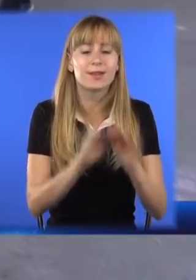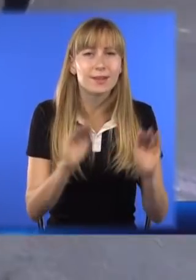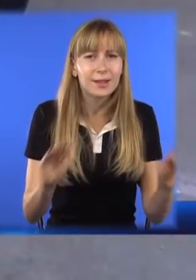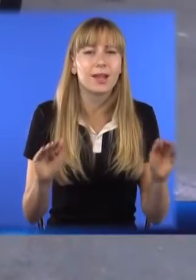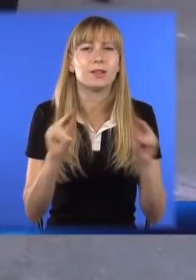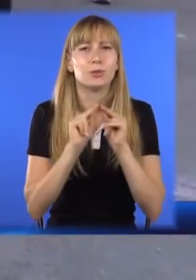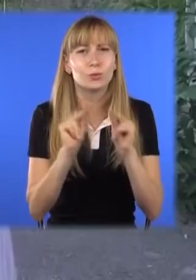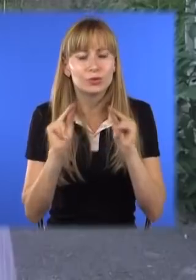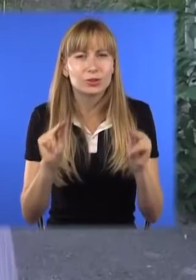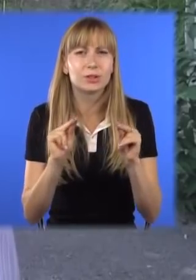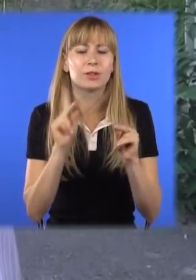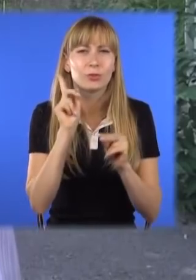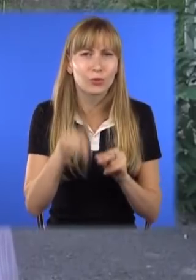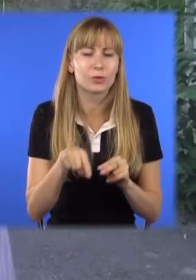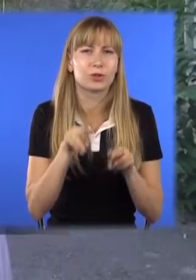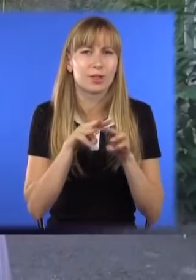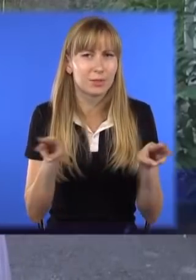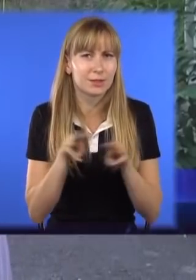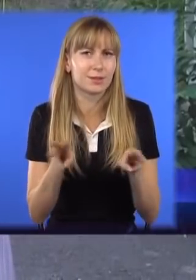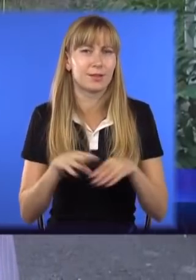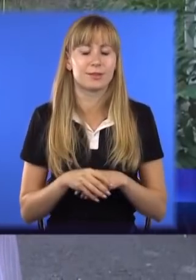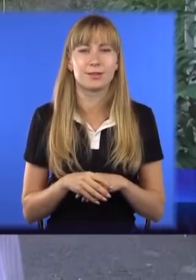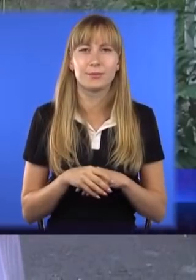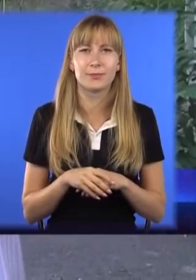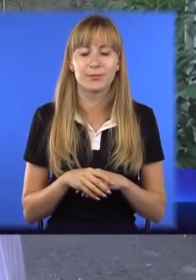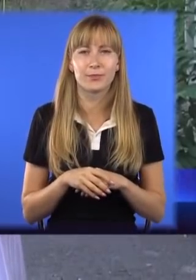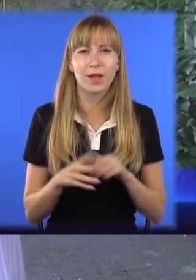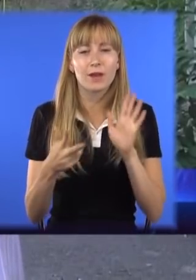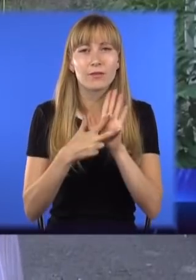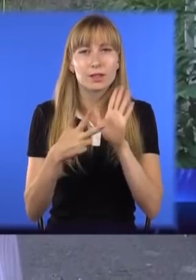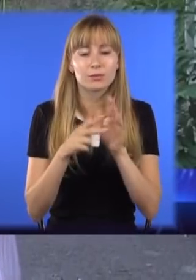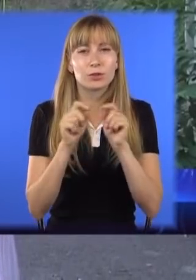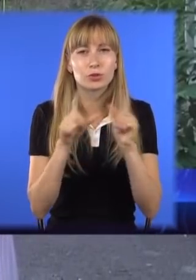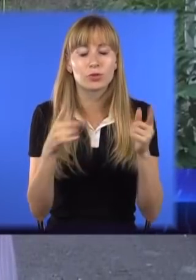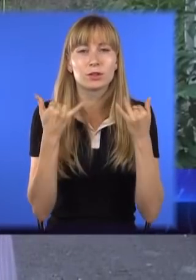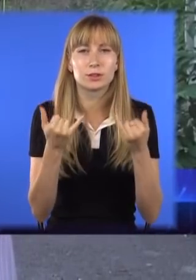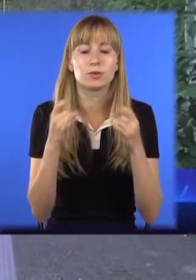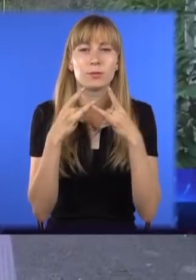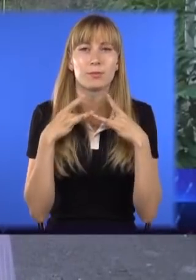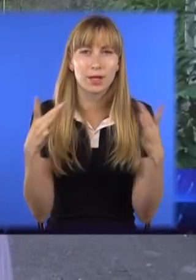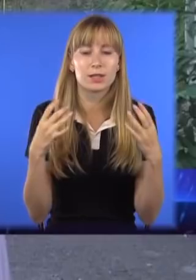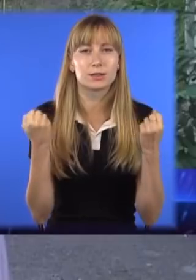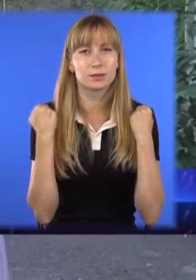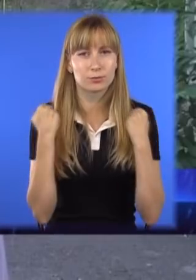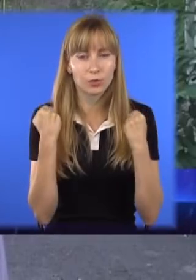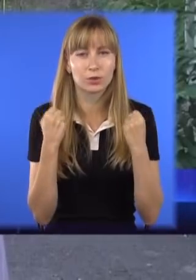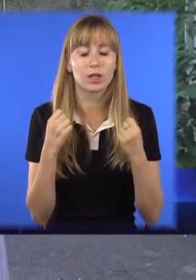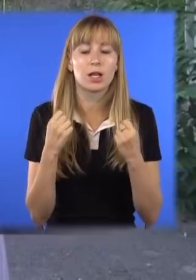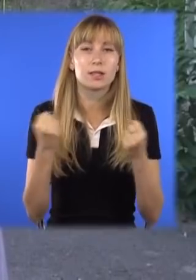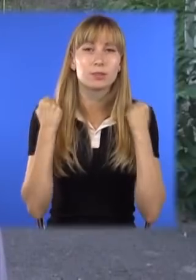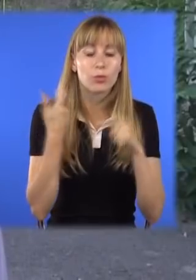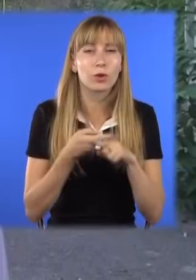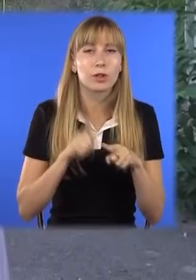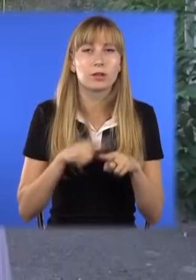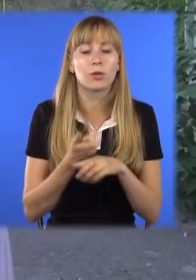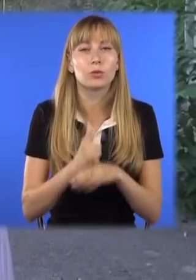адміністрація. В восьмій школі сьогодні відбувається свято спорту. Спорт – це дуже добре, це дуже гарно.